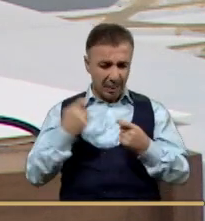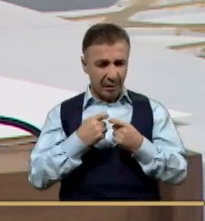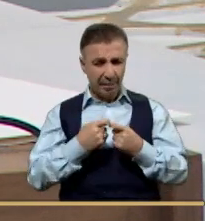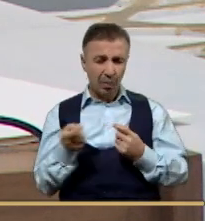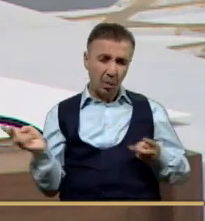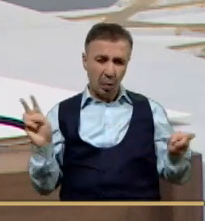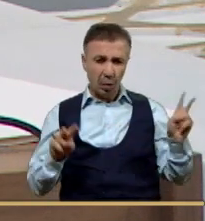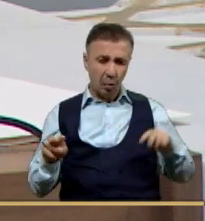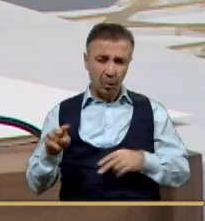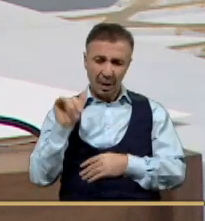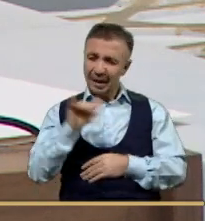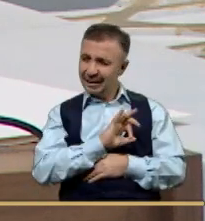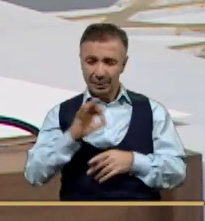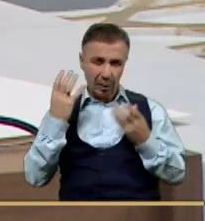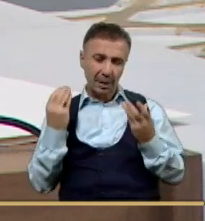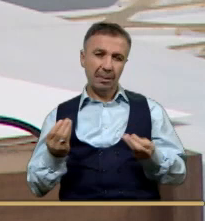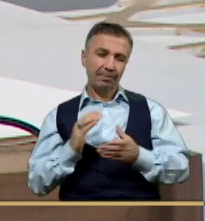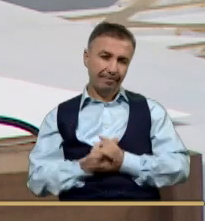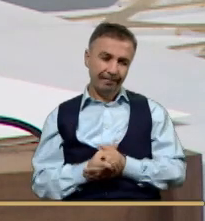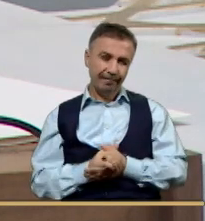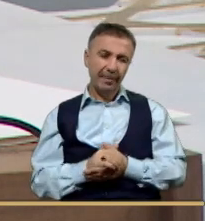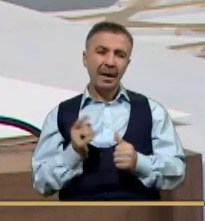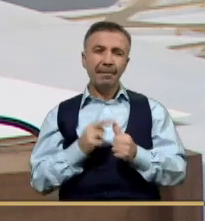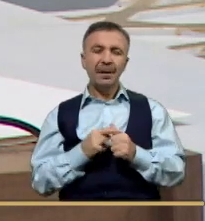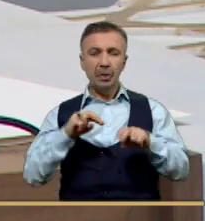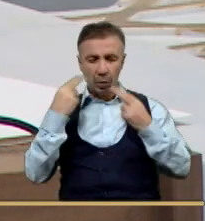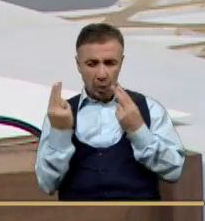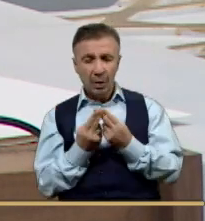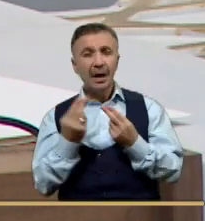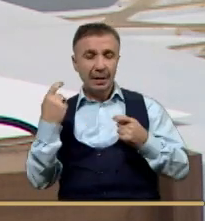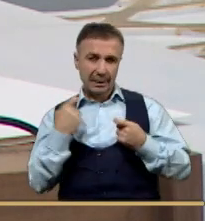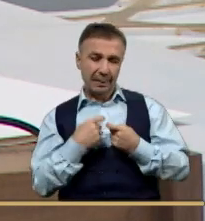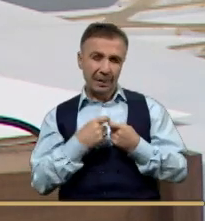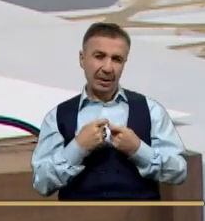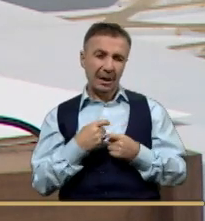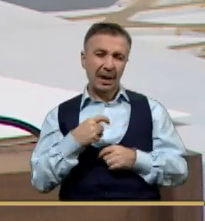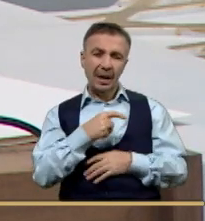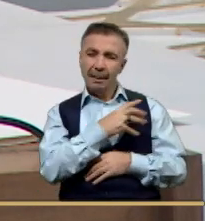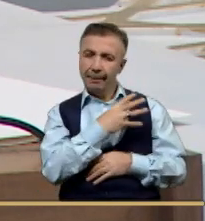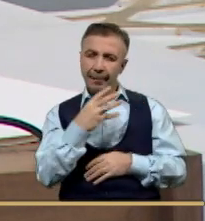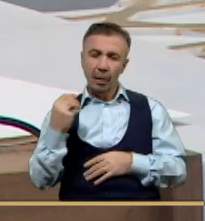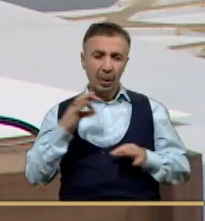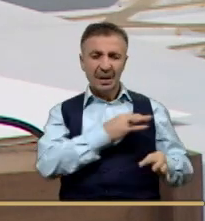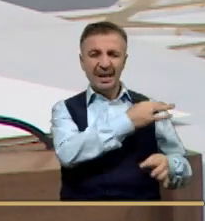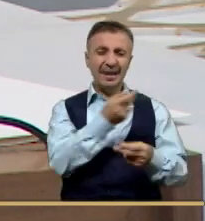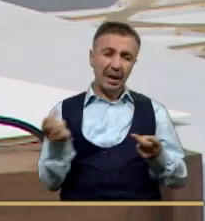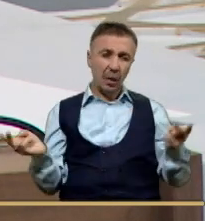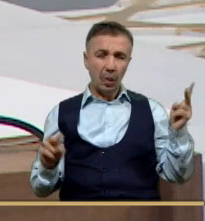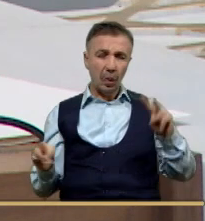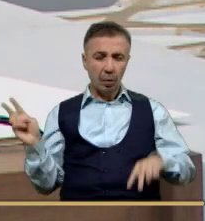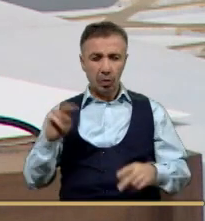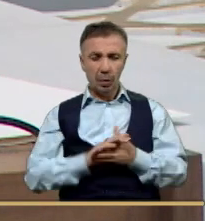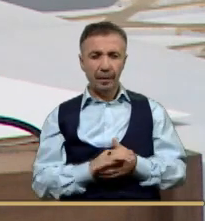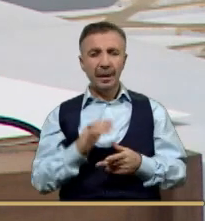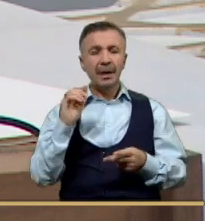Haçlı savaşlarını yapmıştır. Birinci Dünya Savaşı'nda milyonlarca insan ölmüştür. İkinci Dünya